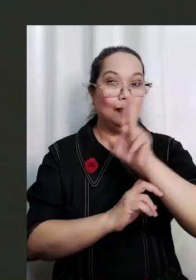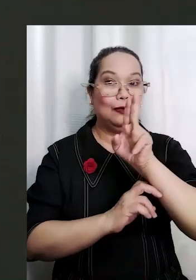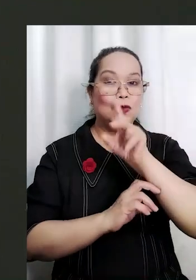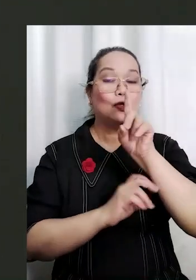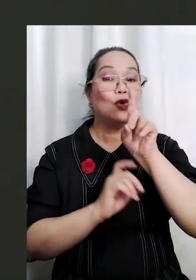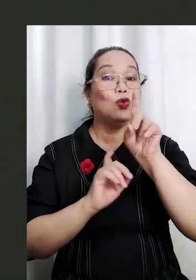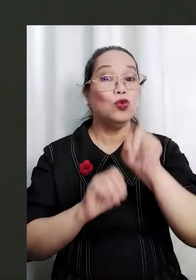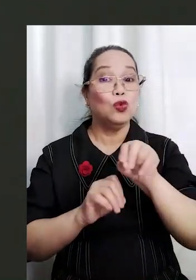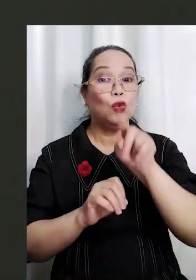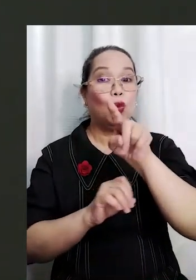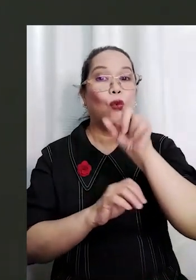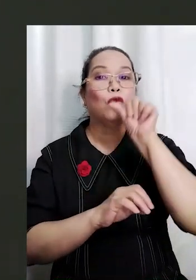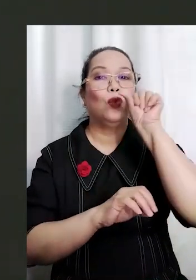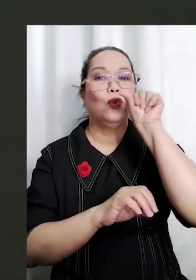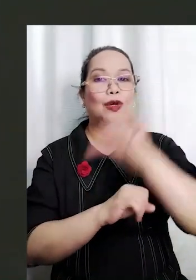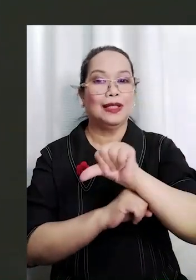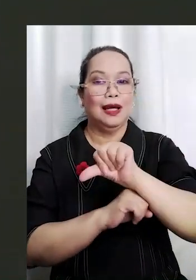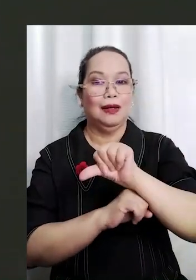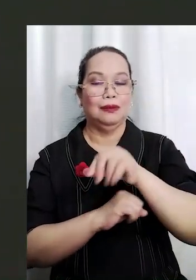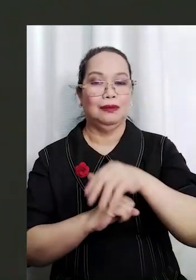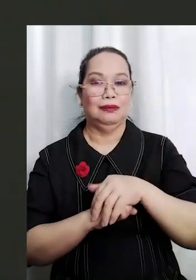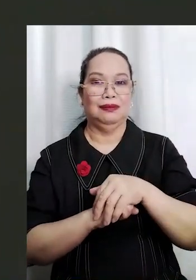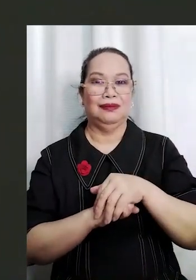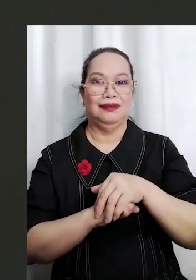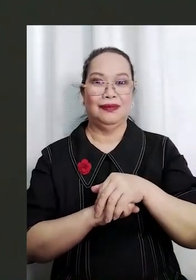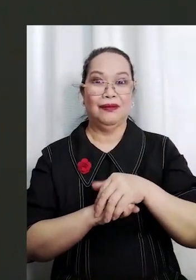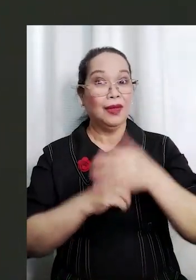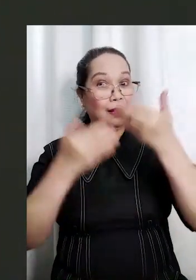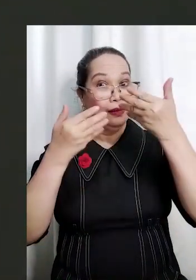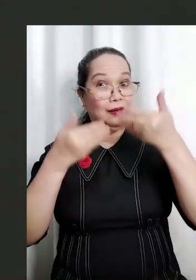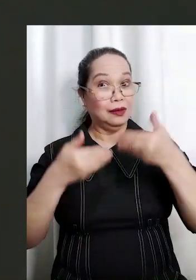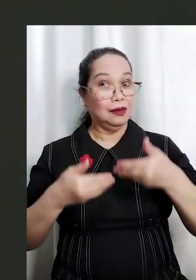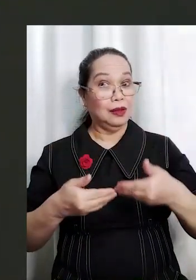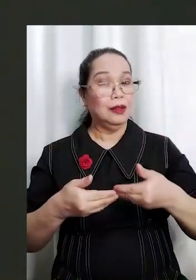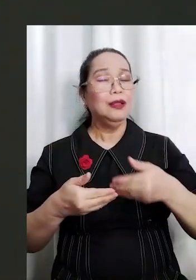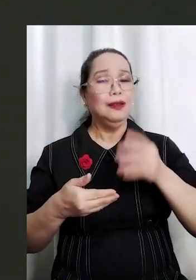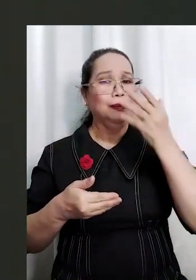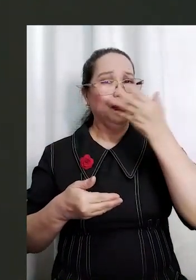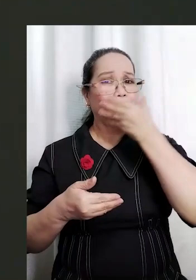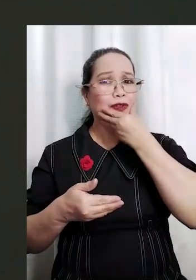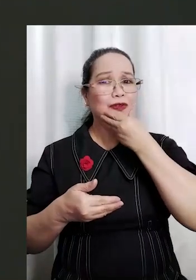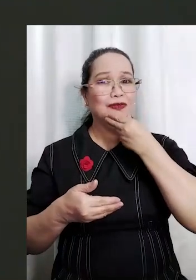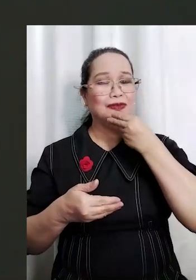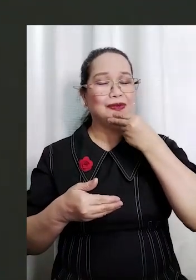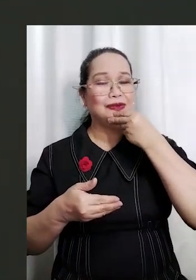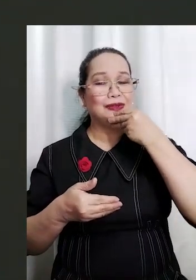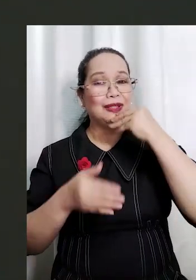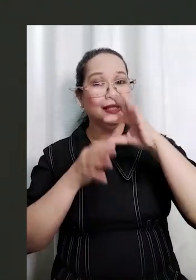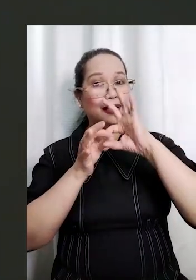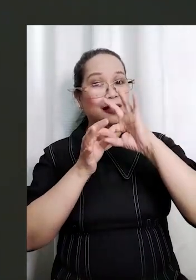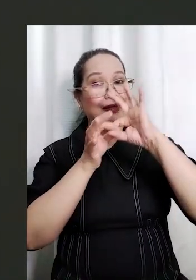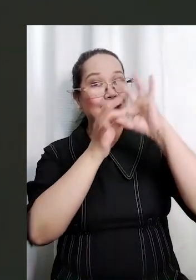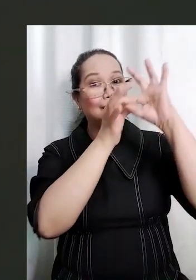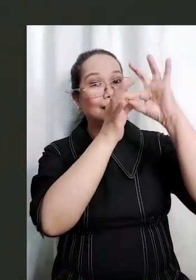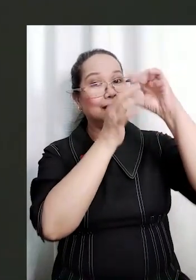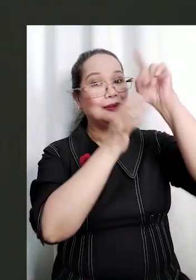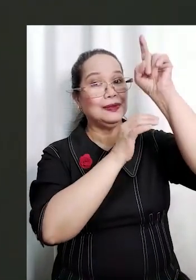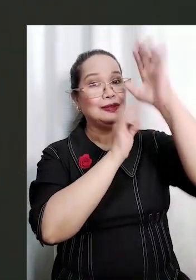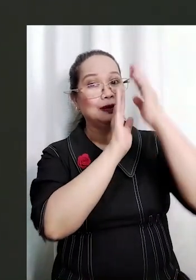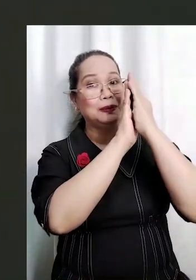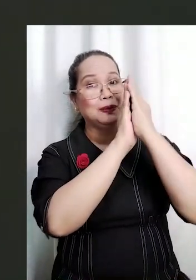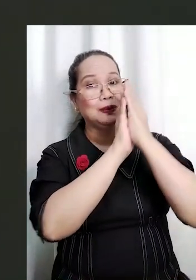ginagamit at ginagawang talunan. Maganda ang identity natin ay nasa ating relationship with the